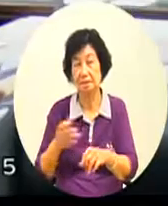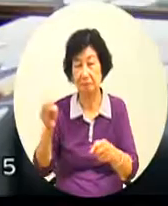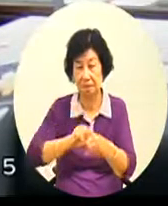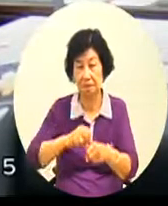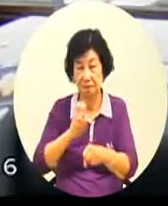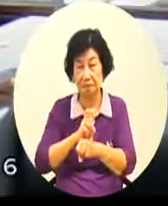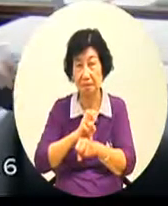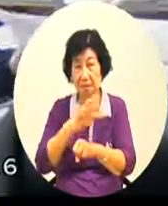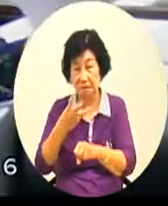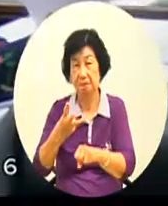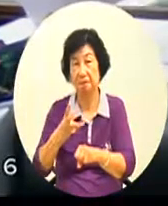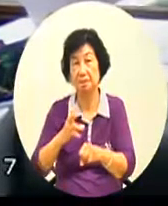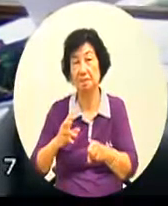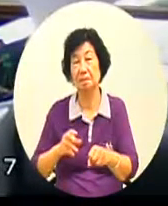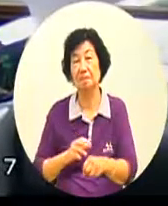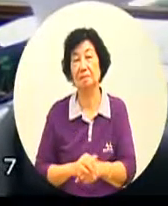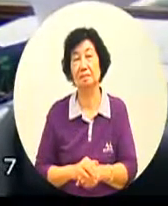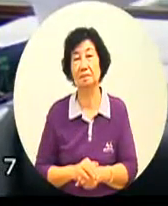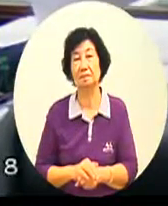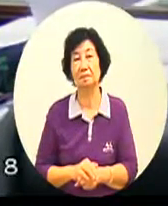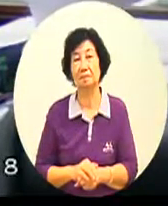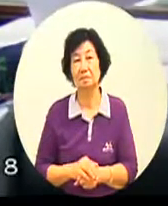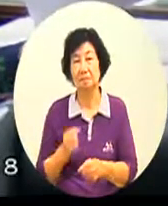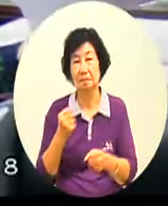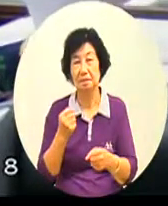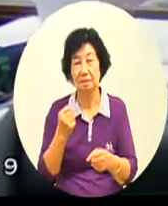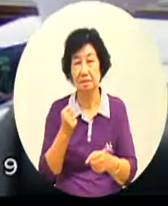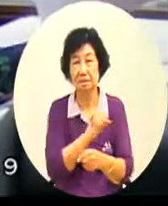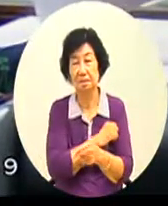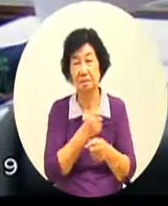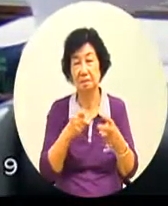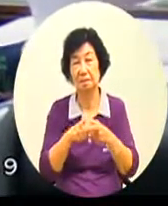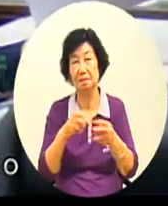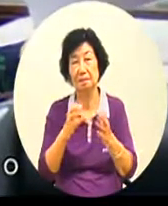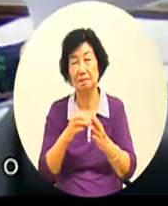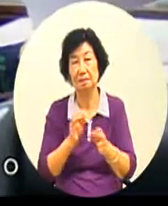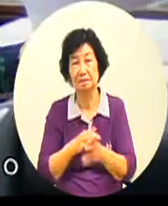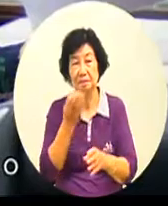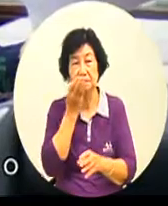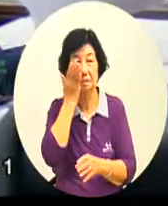23个小时，那这样子。劳工局要不要开罚？观光局呢？